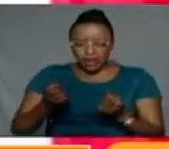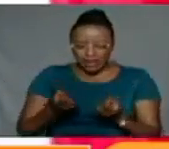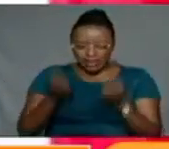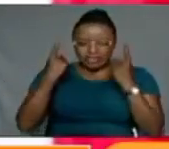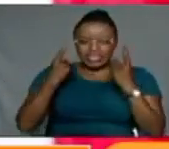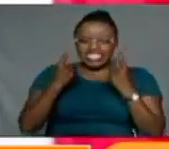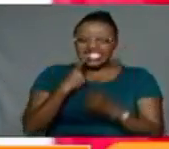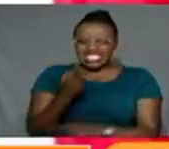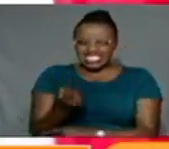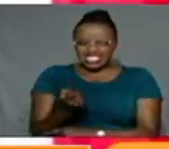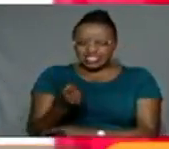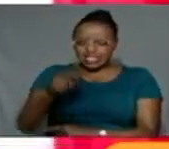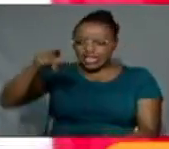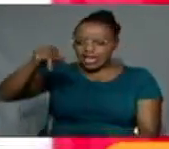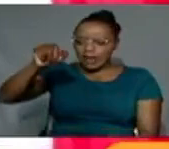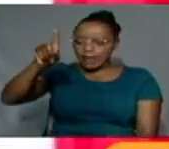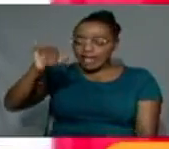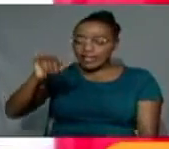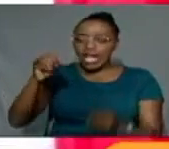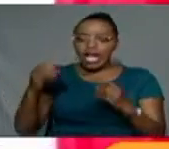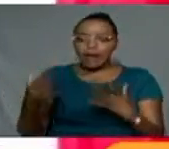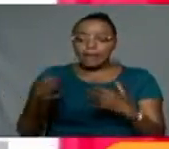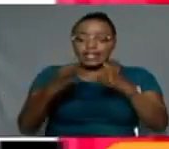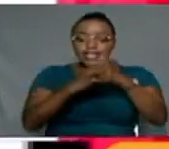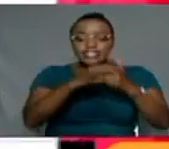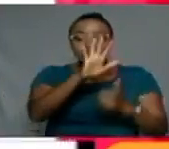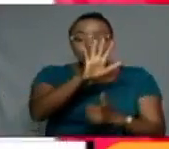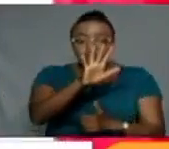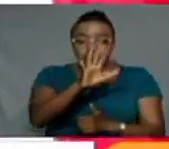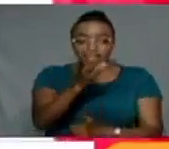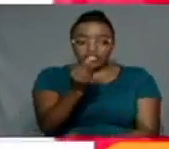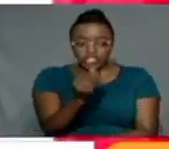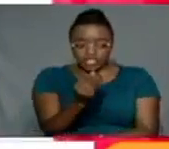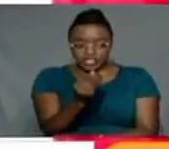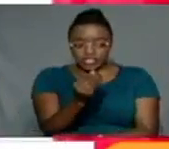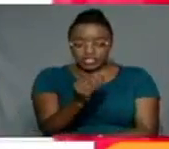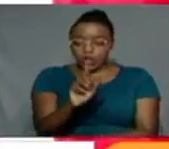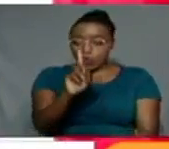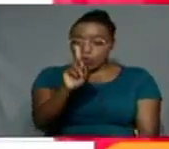padi iwe shilingi 85 shillings.